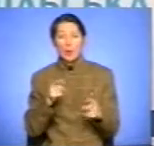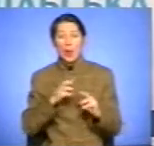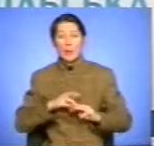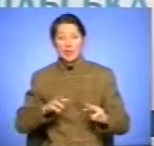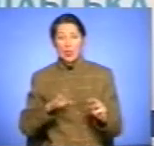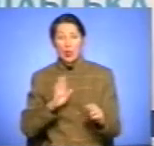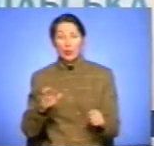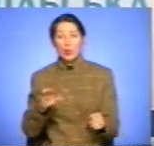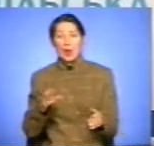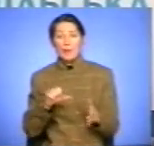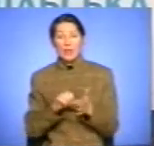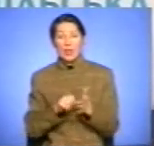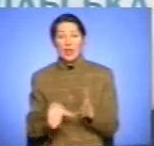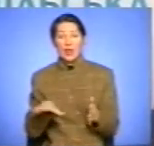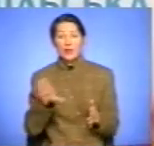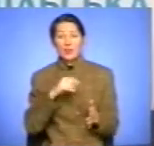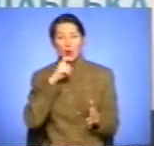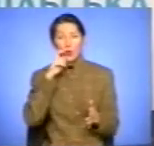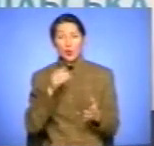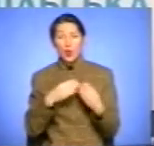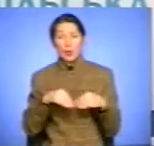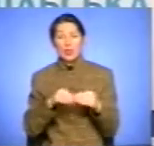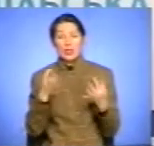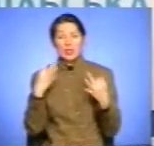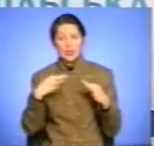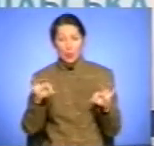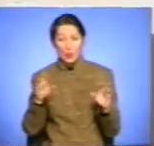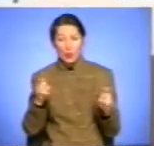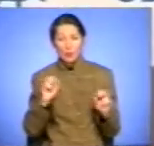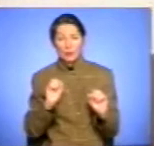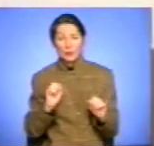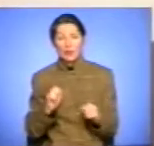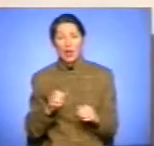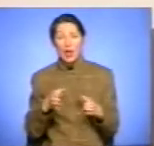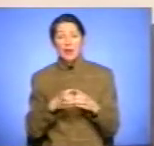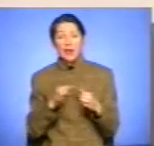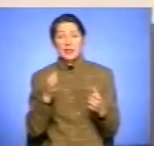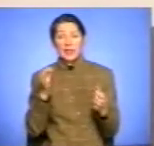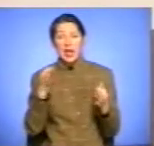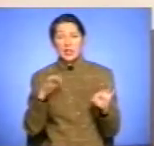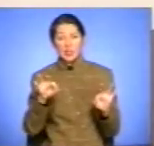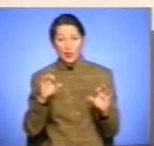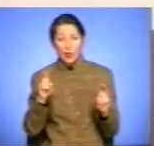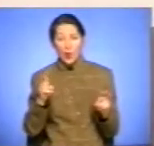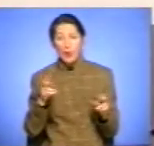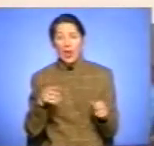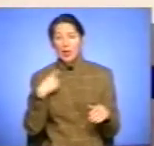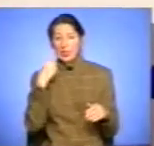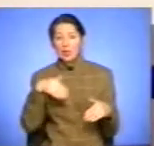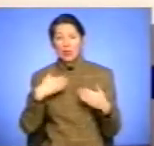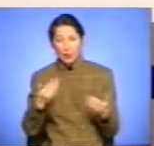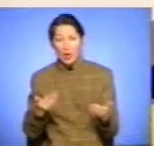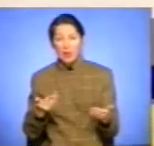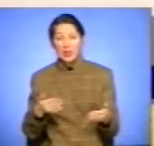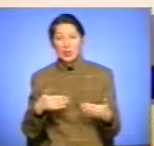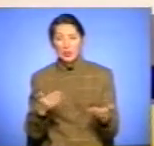Всеукраїнського Об'єднання Свобода що ми зможемо подивитися на ті всі правки на інші речі фракція Свобода власне ініціювала і зверталася до